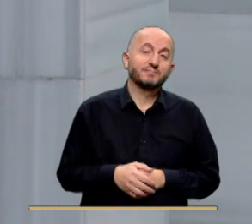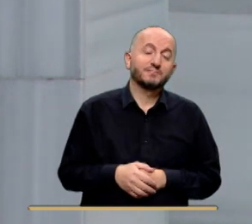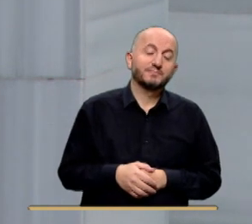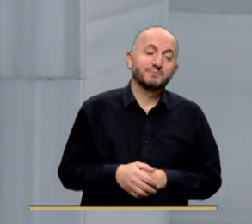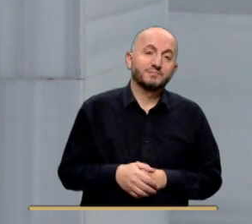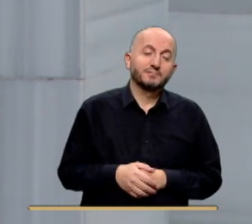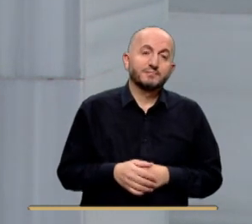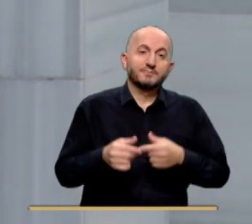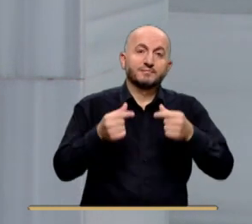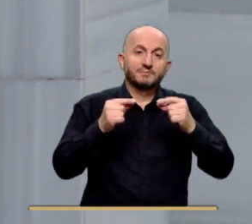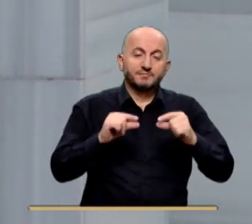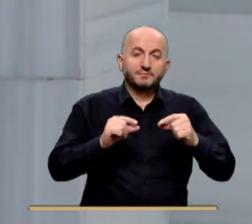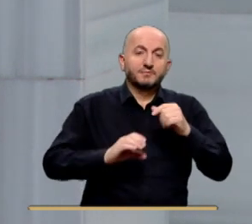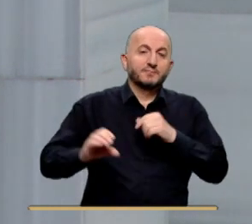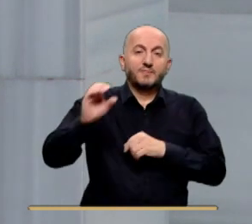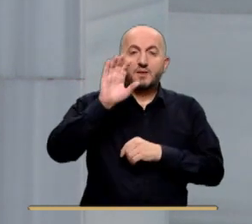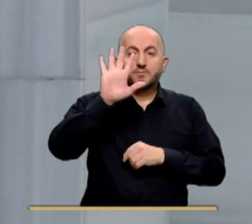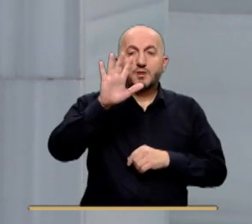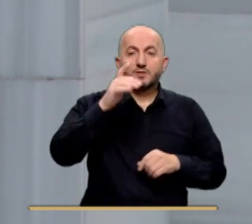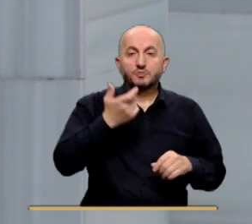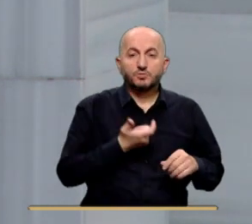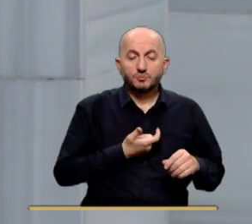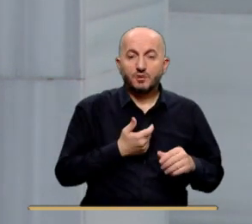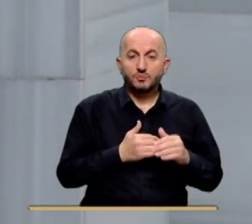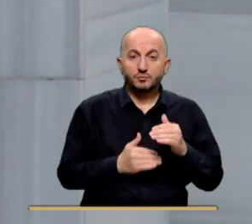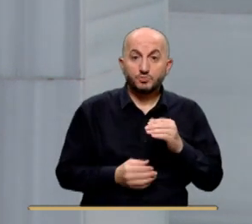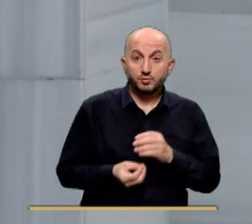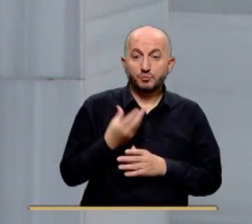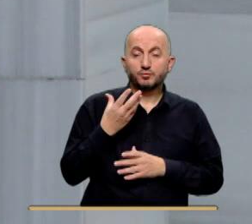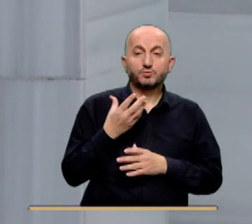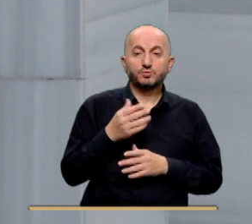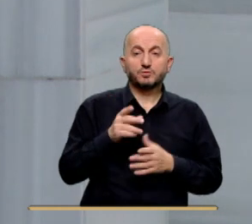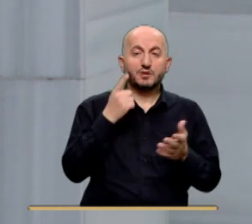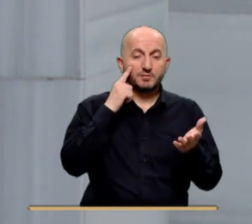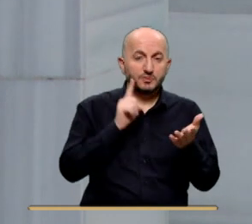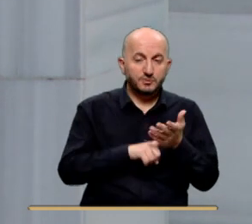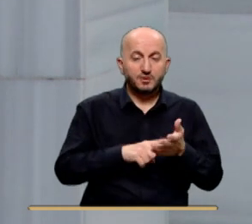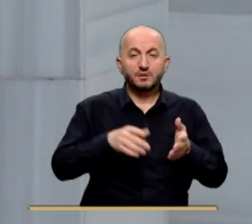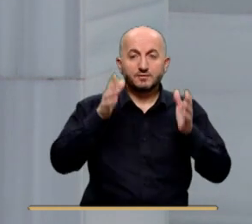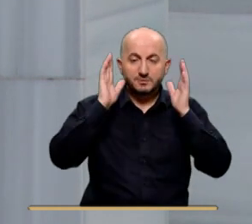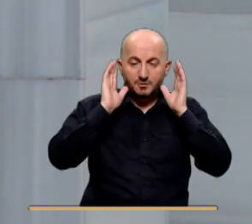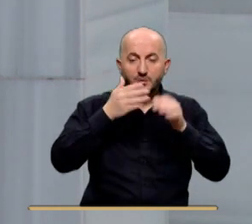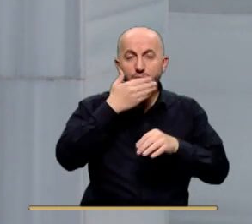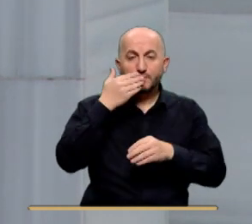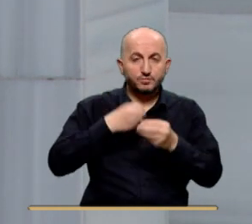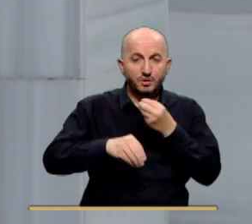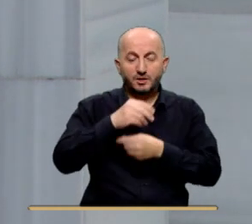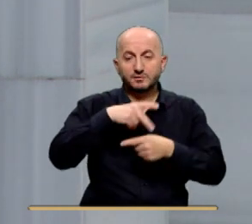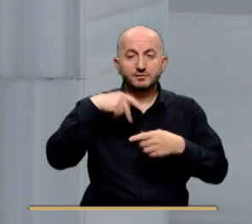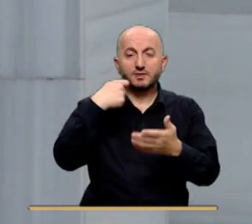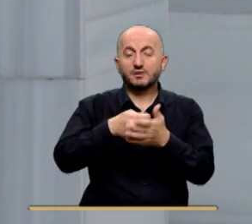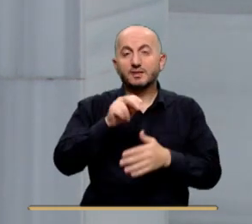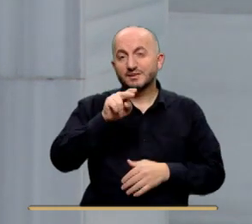enne Muhammedun Resulullah. İslam beş esas üzere kurulmuştur. Kelime-i şehadet, namaz, oruç, hac, zekat gibi